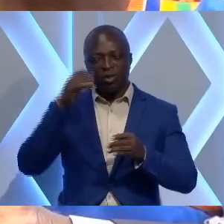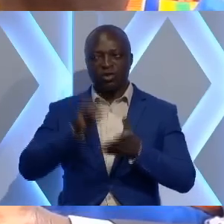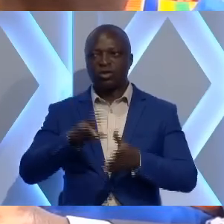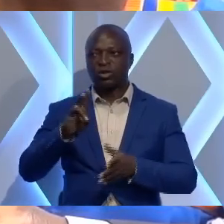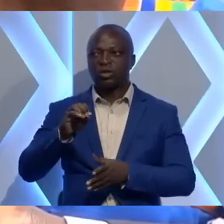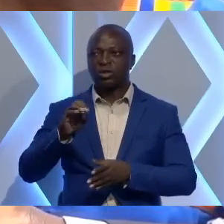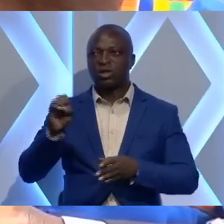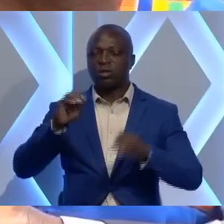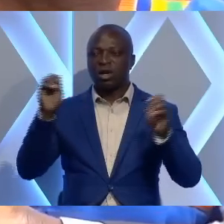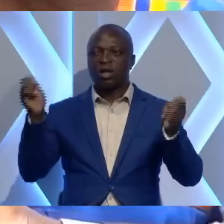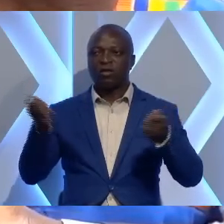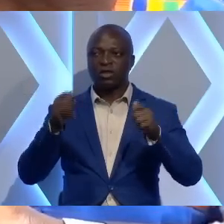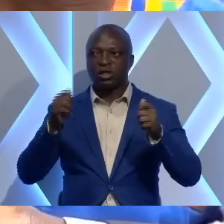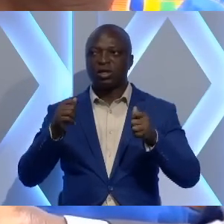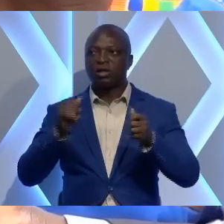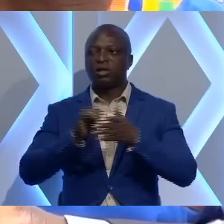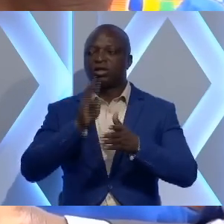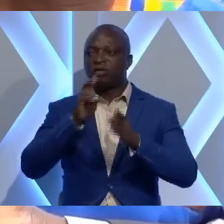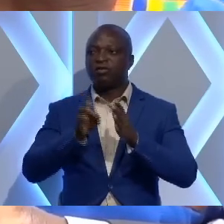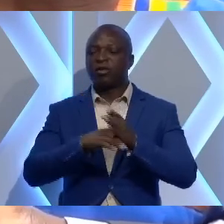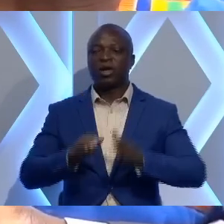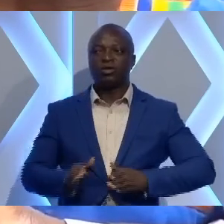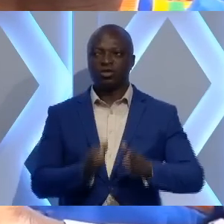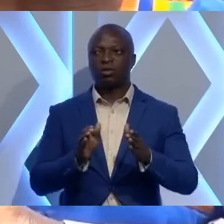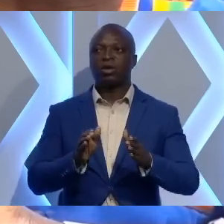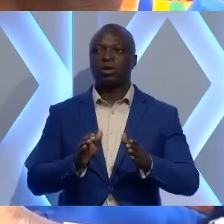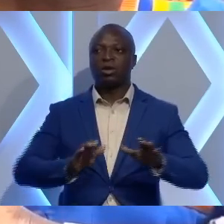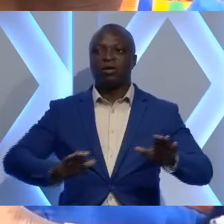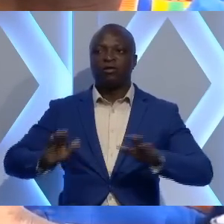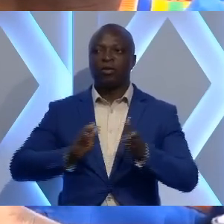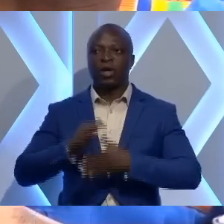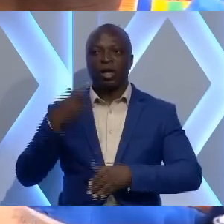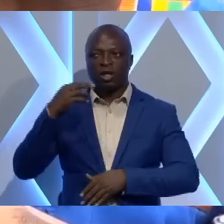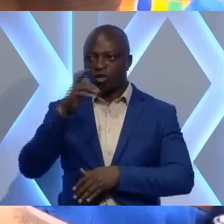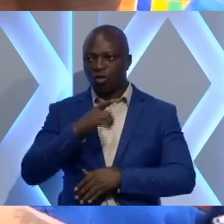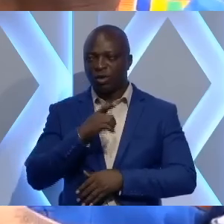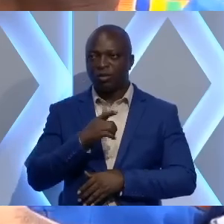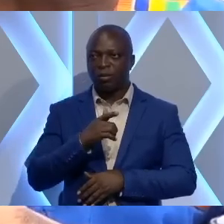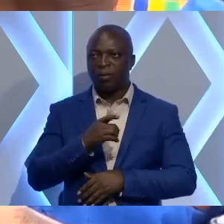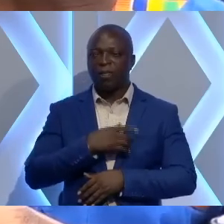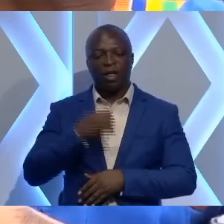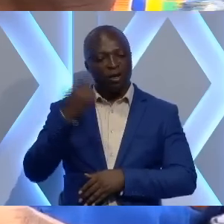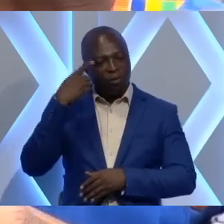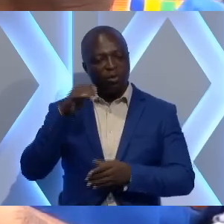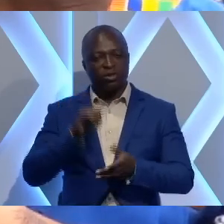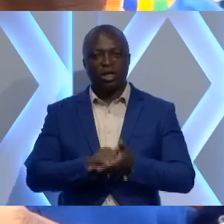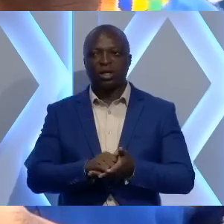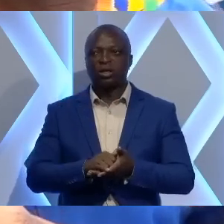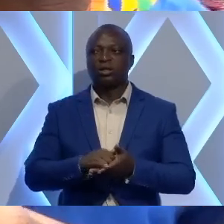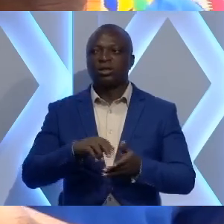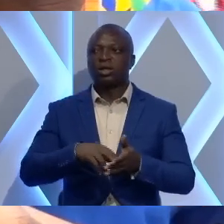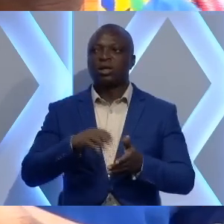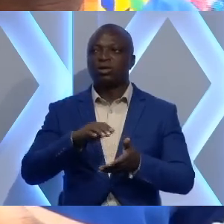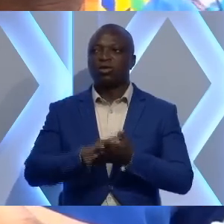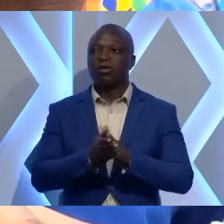70e anniversaire, c'est vraiment du chemin parcouru par Radio Lomé. Et pour ceci, c'est devenu